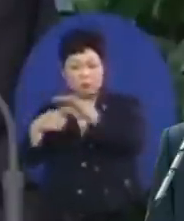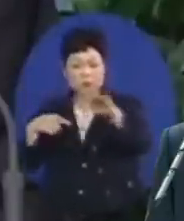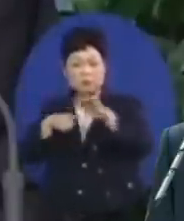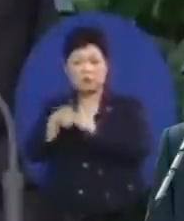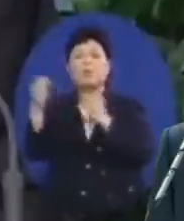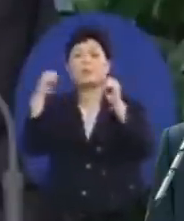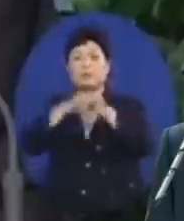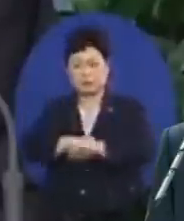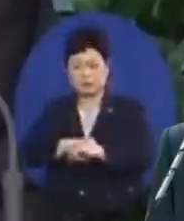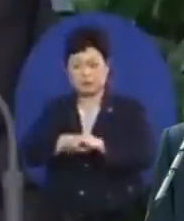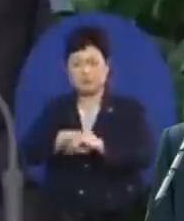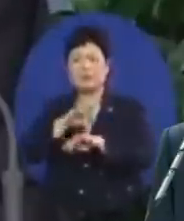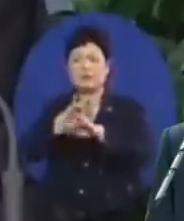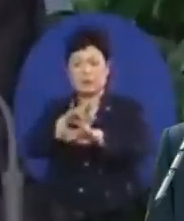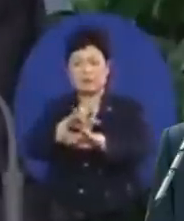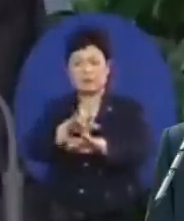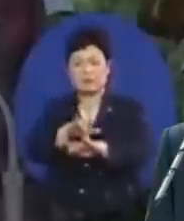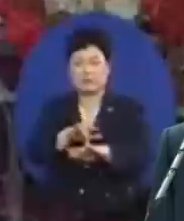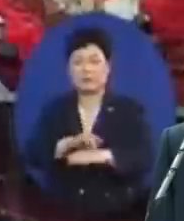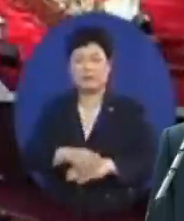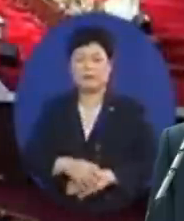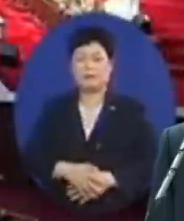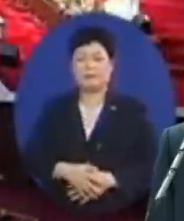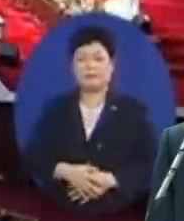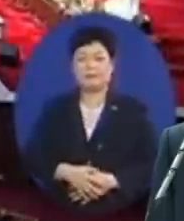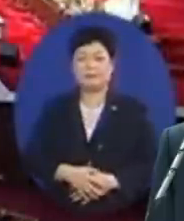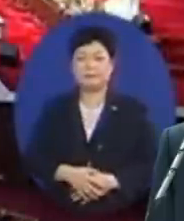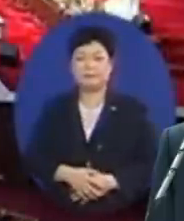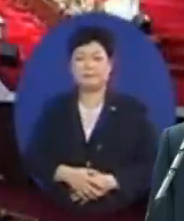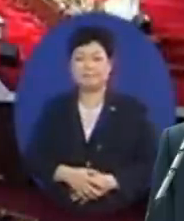죽이고 멸망시키게 하는 것입니다.